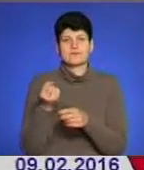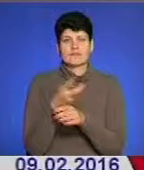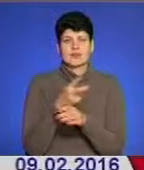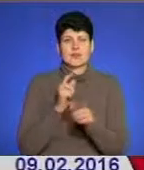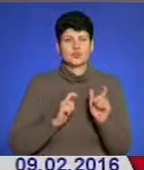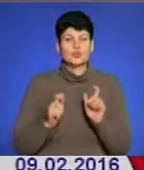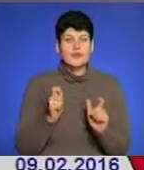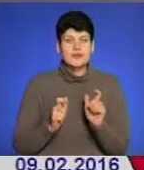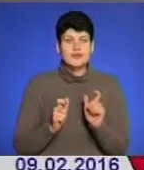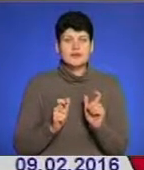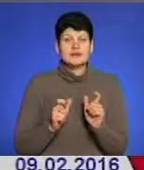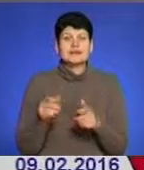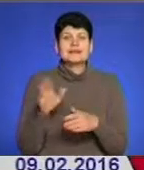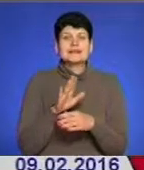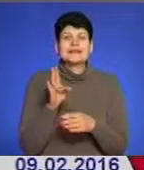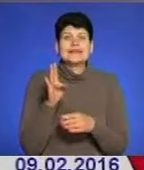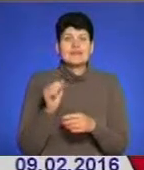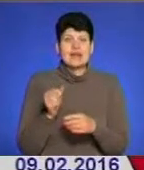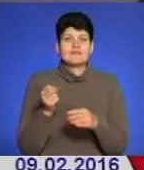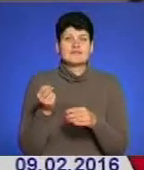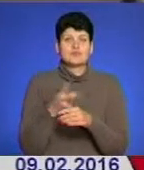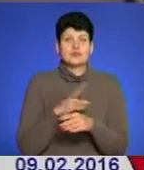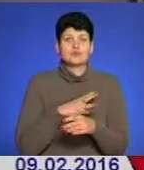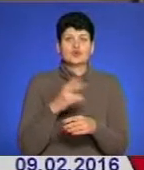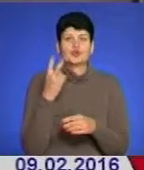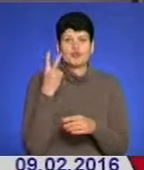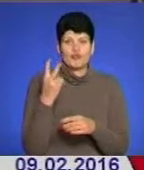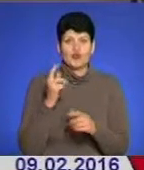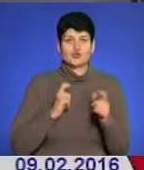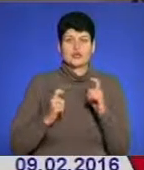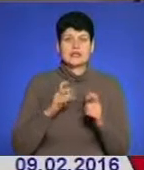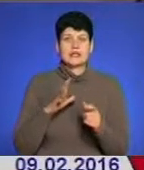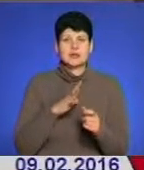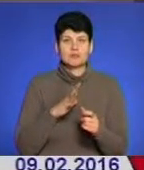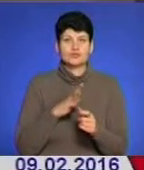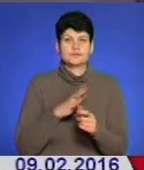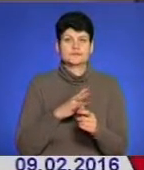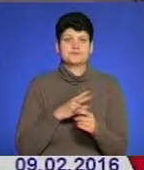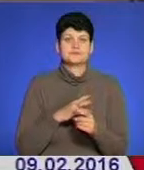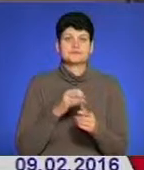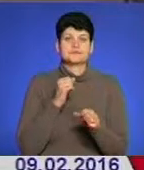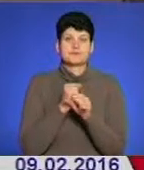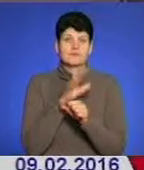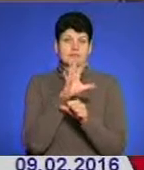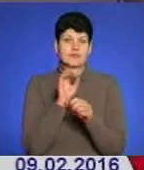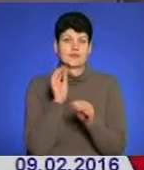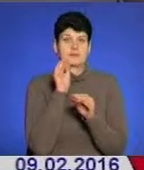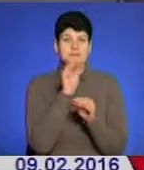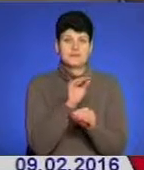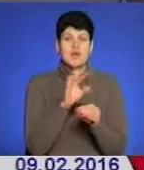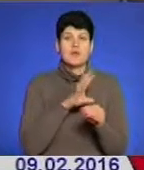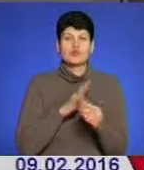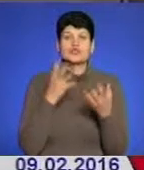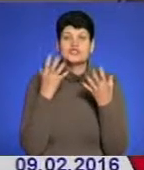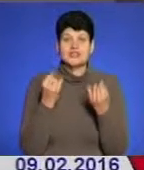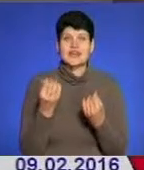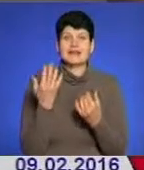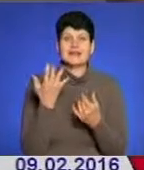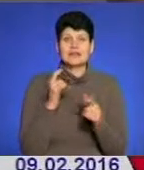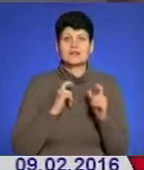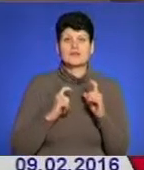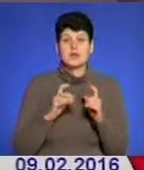студентів. Власне, на відрахування були подані двох студентів, які були задіяні саме висвітлені. Але було ще декілька студентів, які були